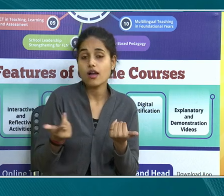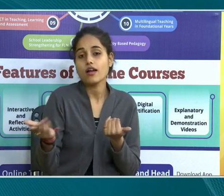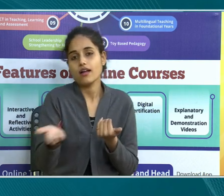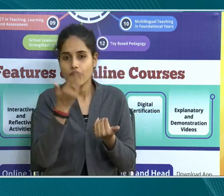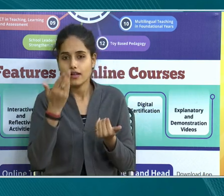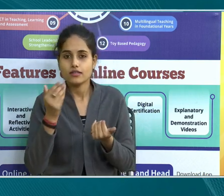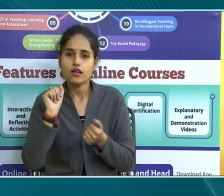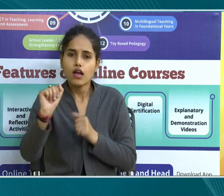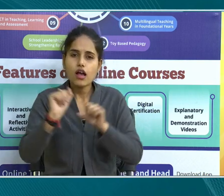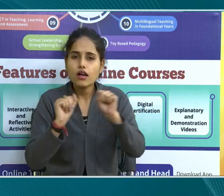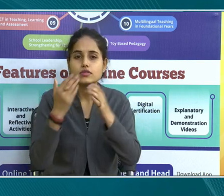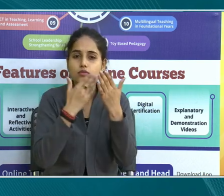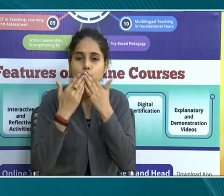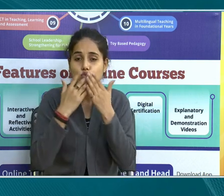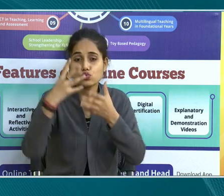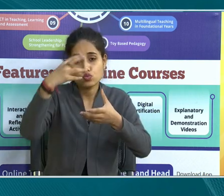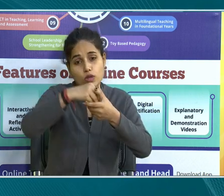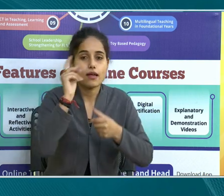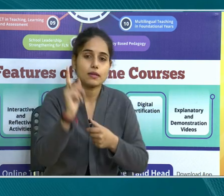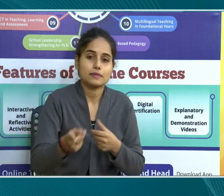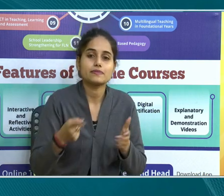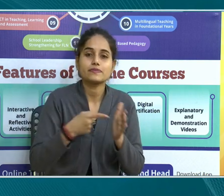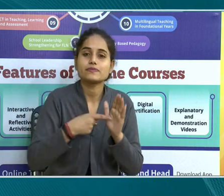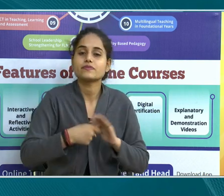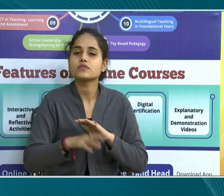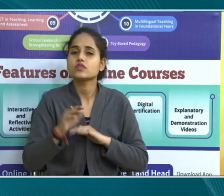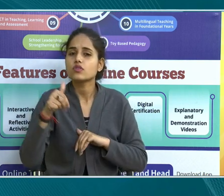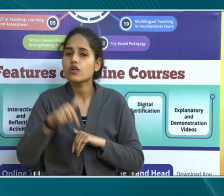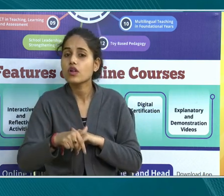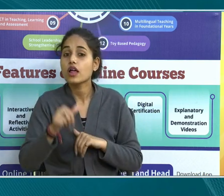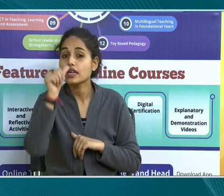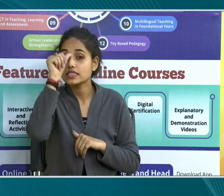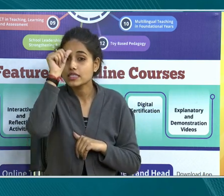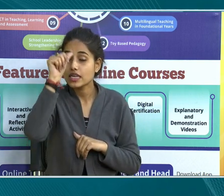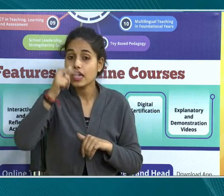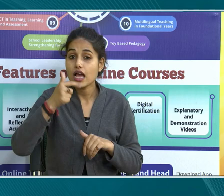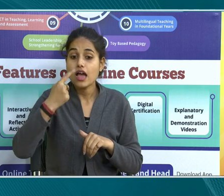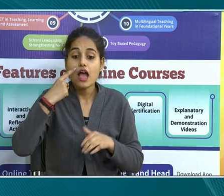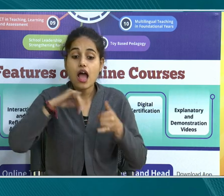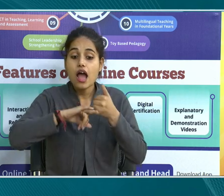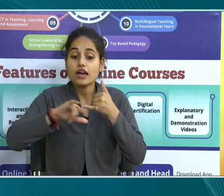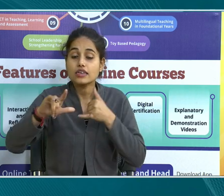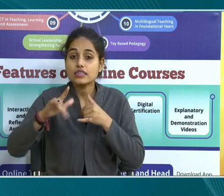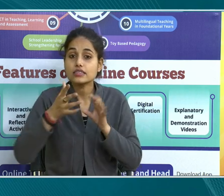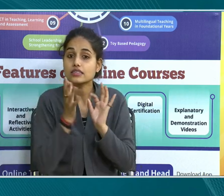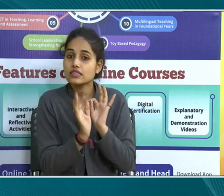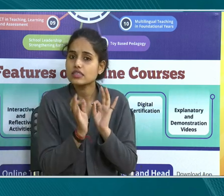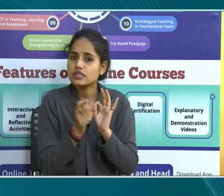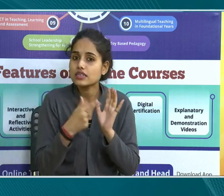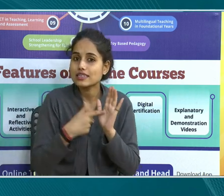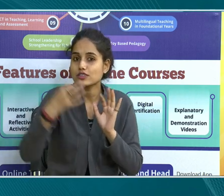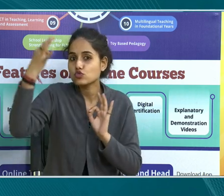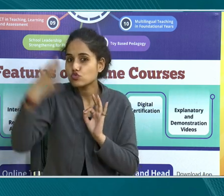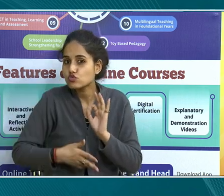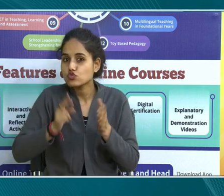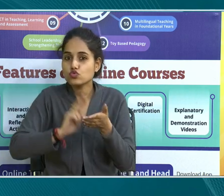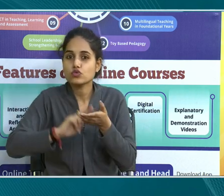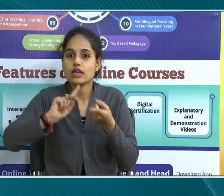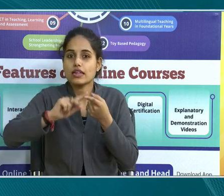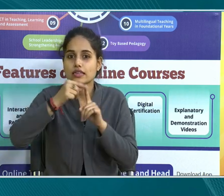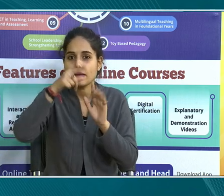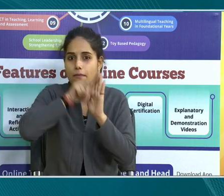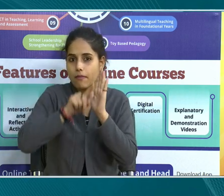अपने स्कूल में इंक्लूड कर दिएगा, एंड जहां तक आप बात कर रहे हैं, इंडियन साइन लैंग्वेज की, तो ये तो हमारी नई एजुकेशन पॉलेसी में आ